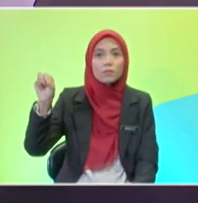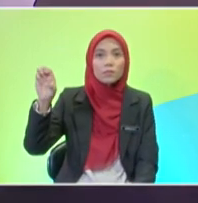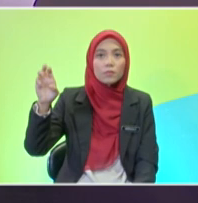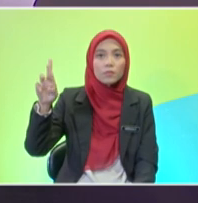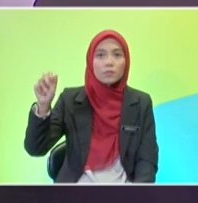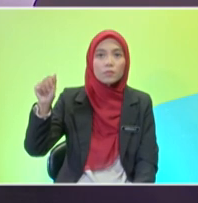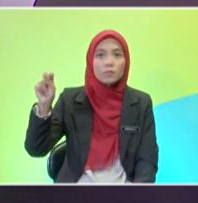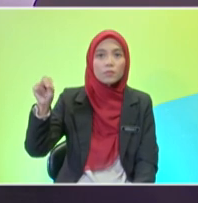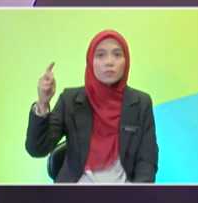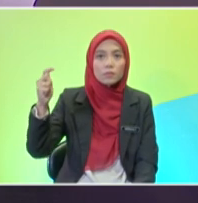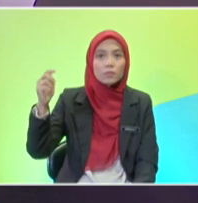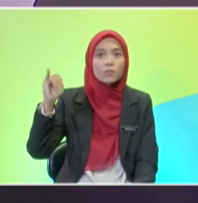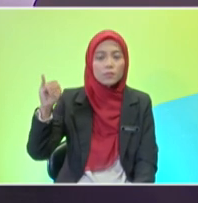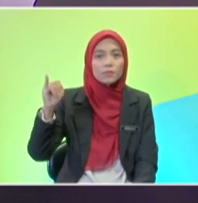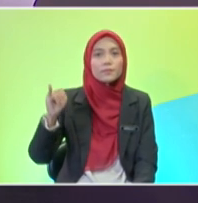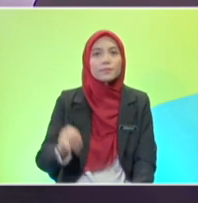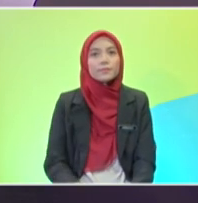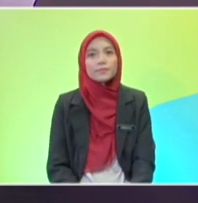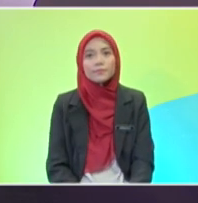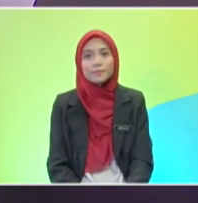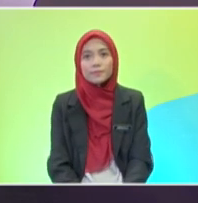tebal susah untuk kita